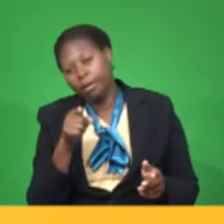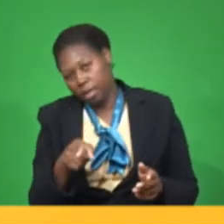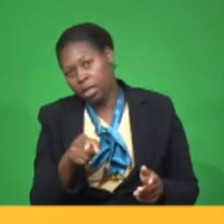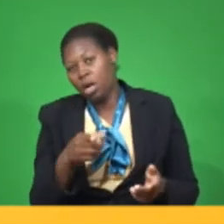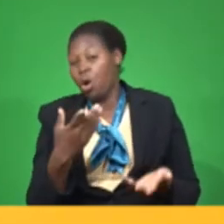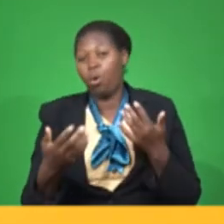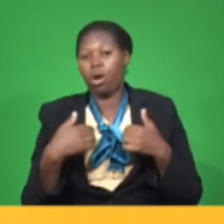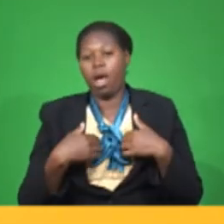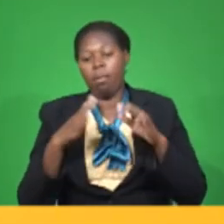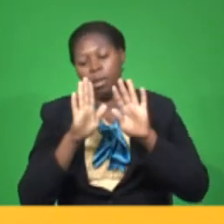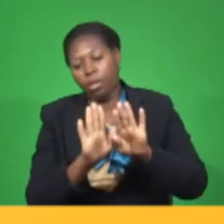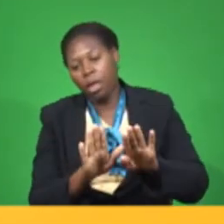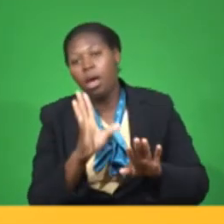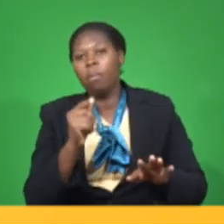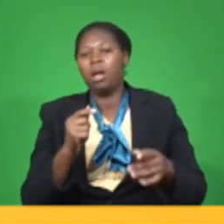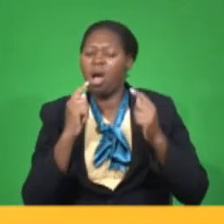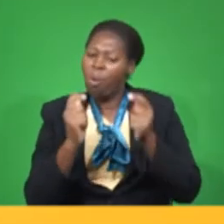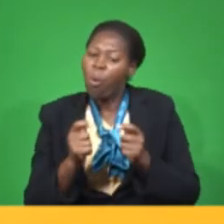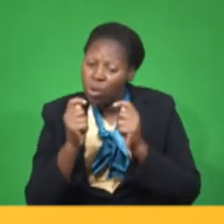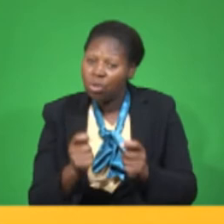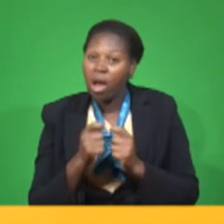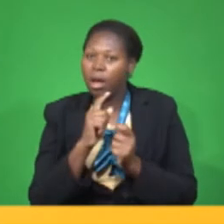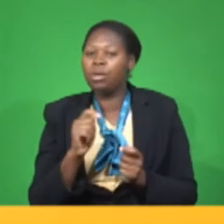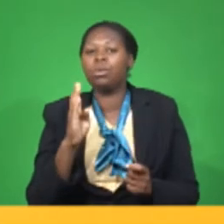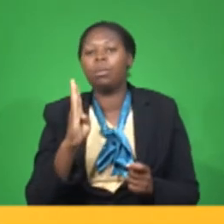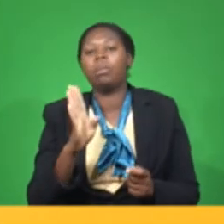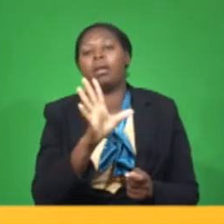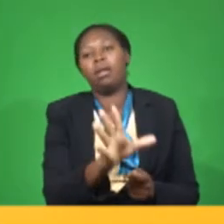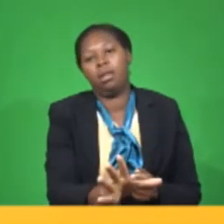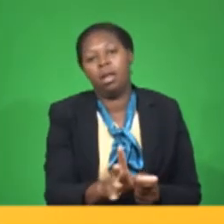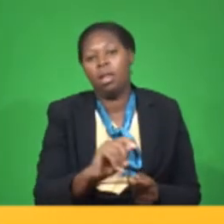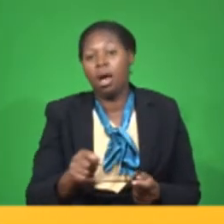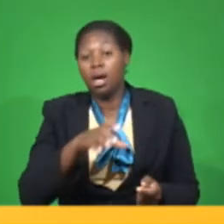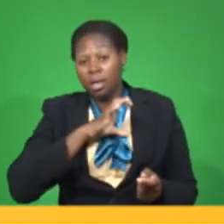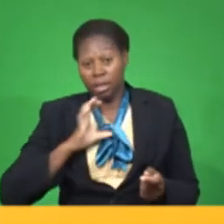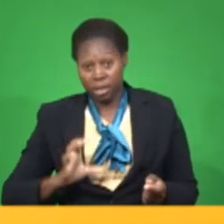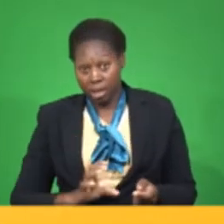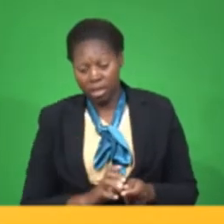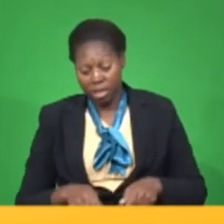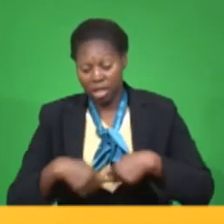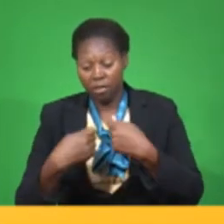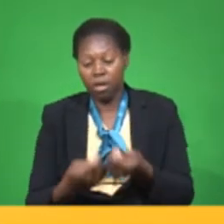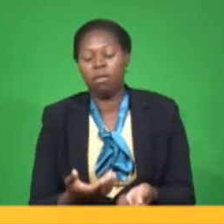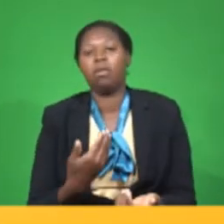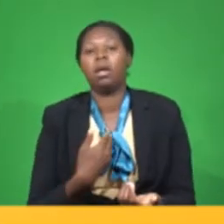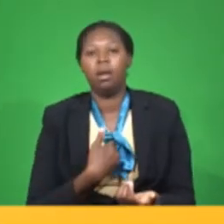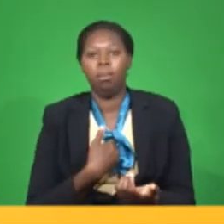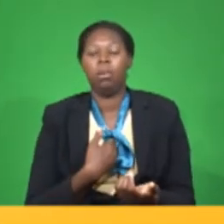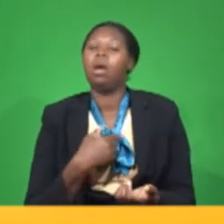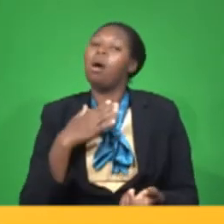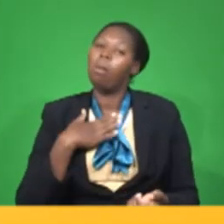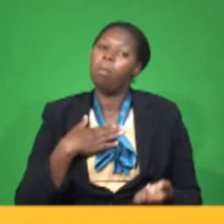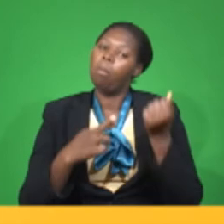asi ndinoshingairirako kuti zvimwe ndichibate icho Kristu Jesu chaakambondibatira hama dzangu